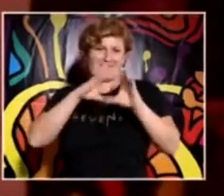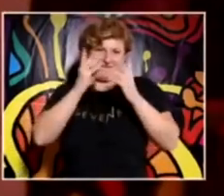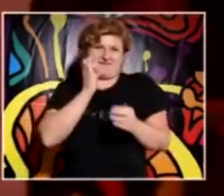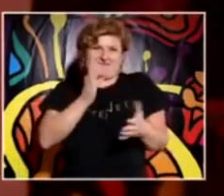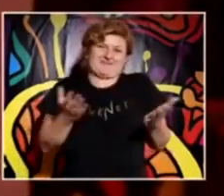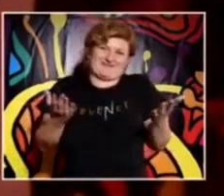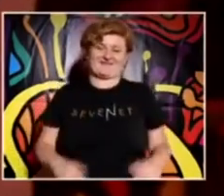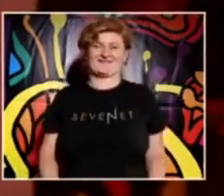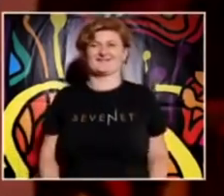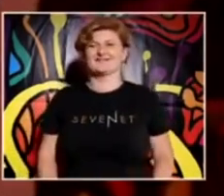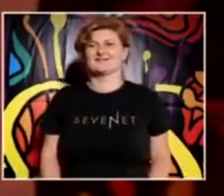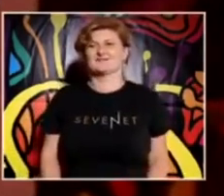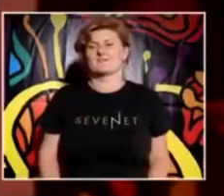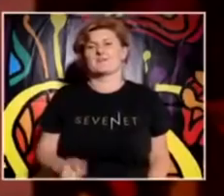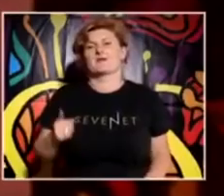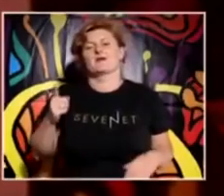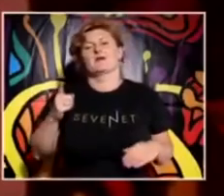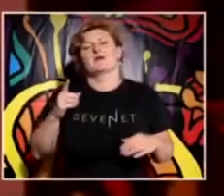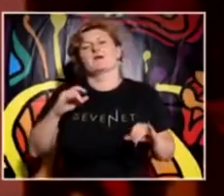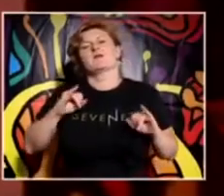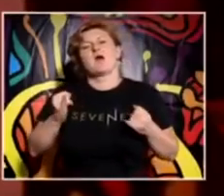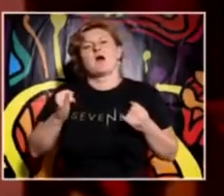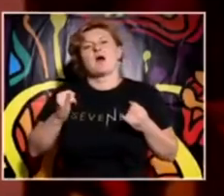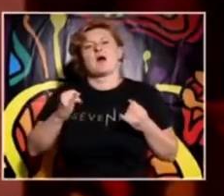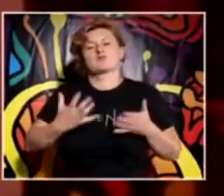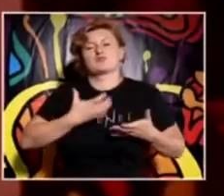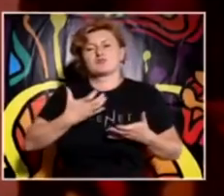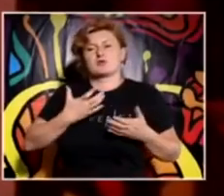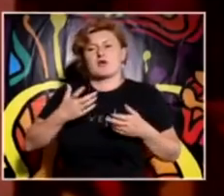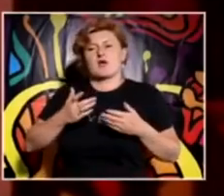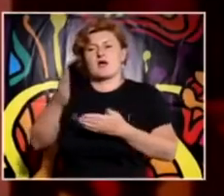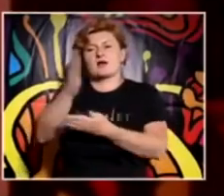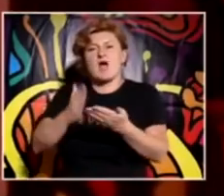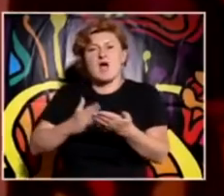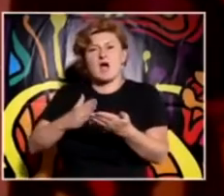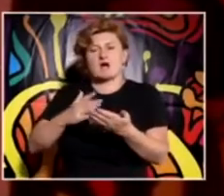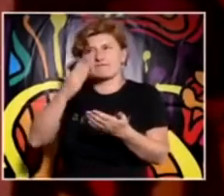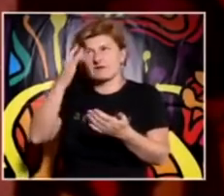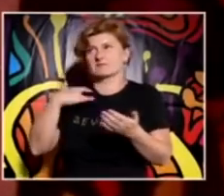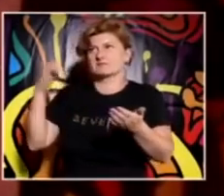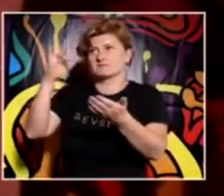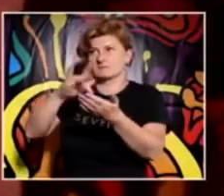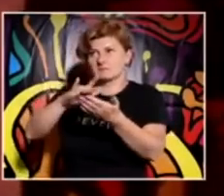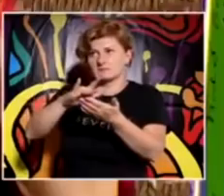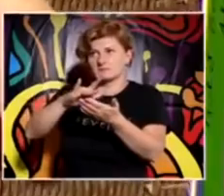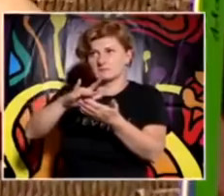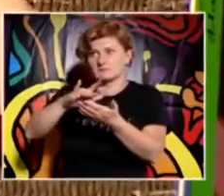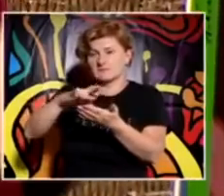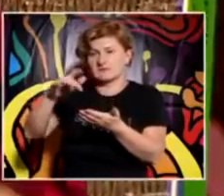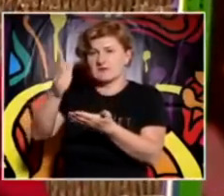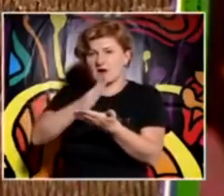Na ile strach przed jakimś krajem ograniczył twój spontan kiedyś? Myślisz sobie, jestem sama, jestem